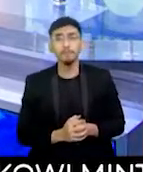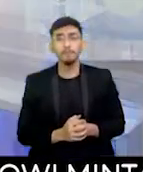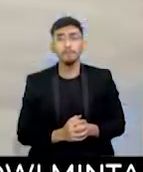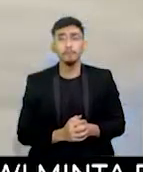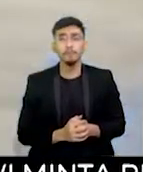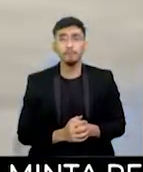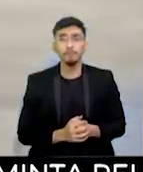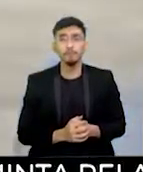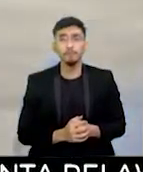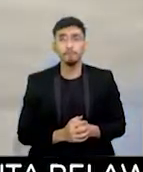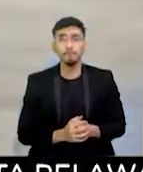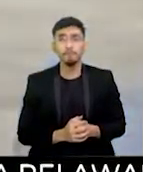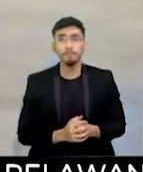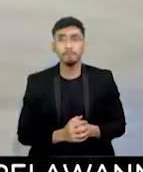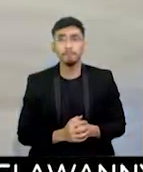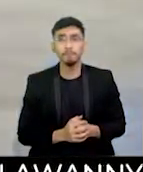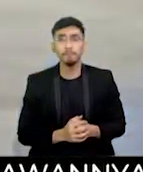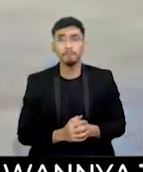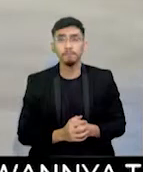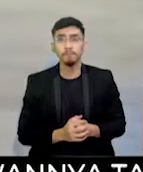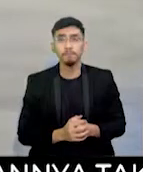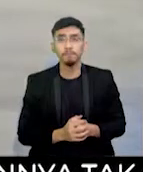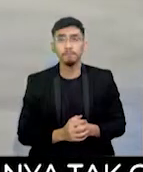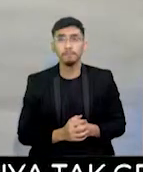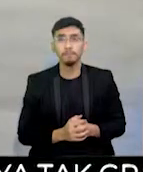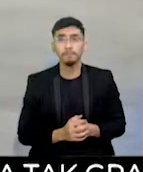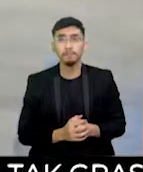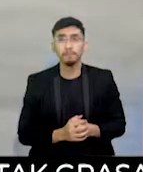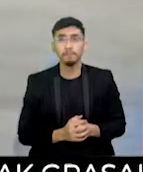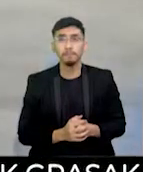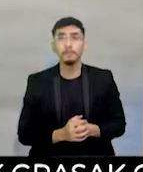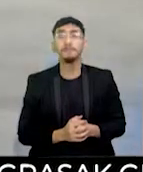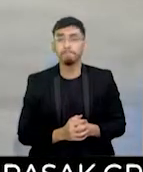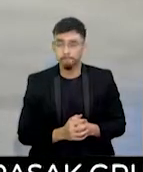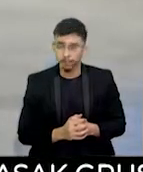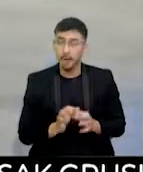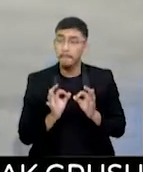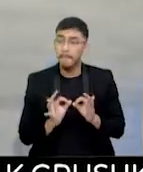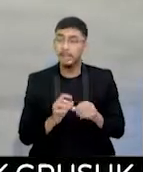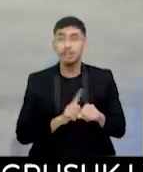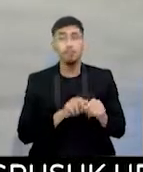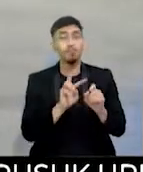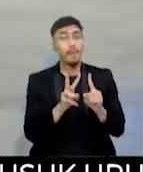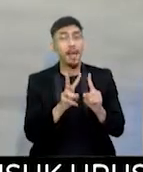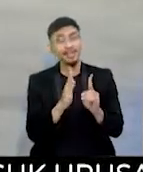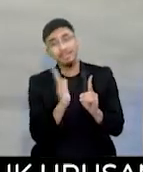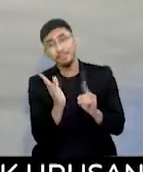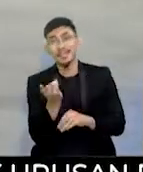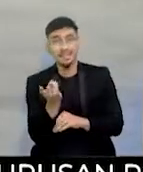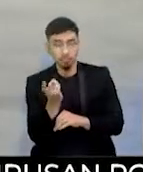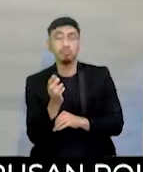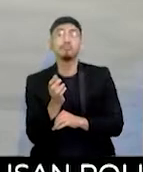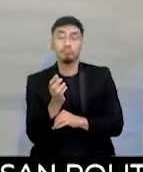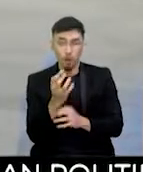Ya, baik pemirsa, semakin siang, tepatnya ini pukul 12 lebih 22 menit, warga yang datang ke Gedung